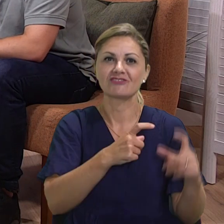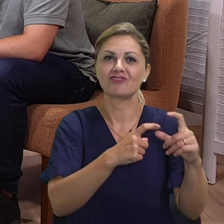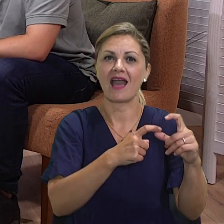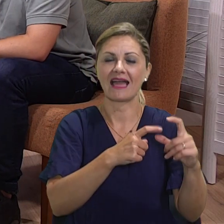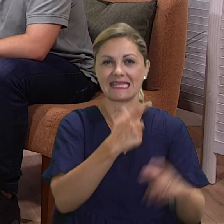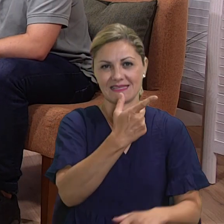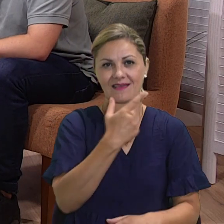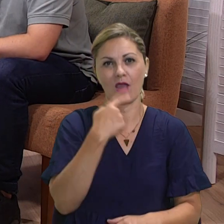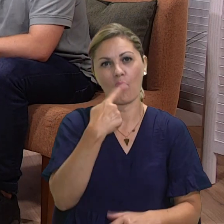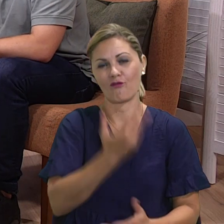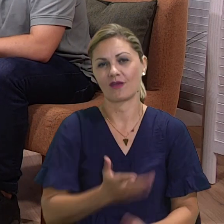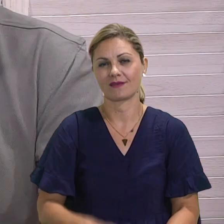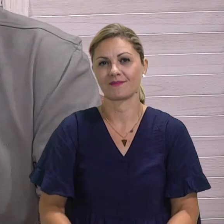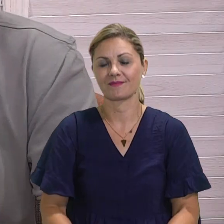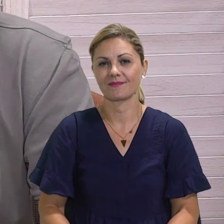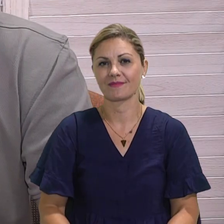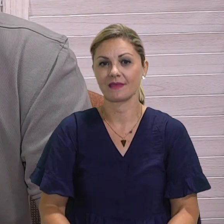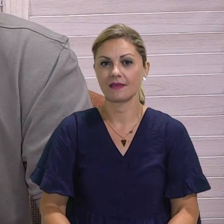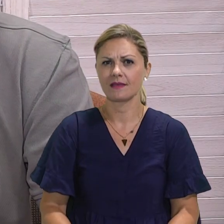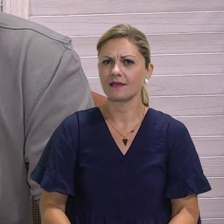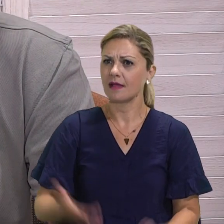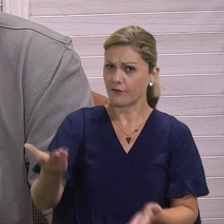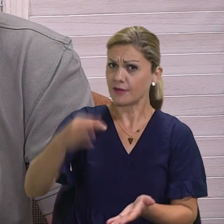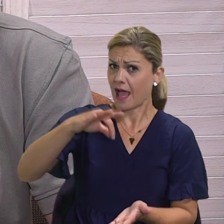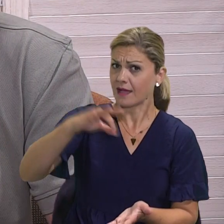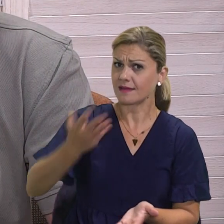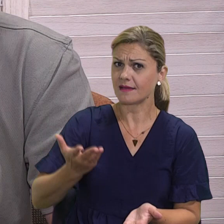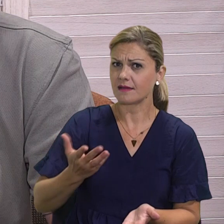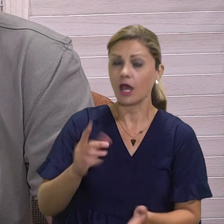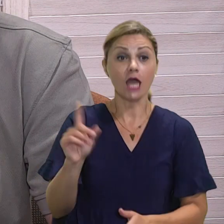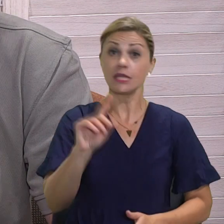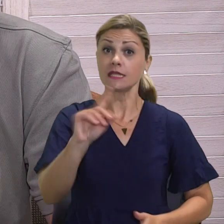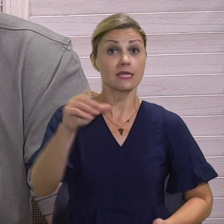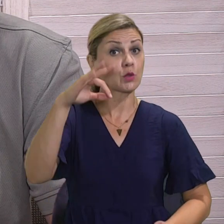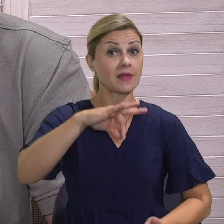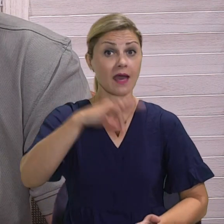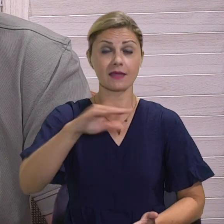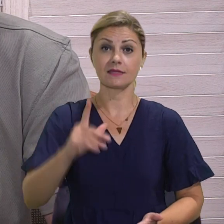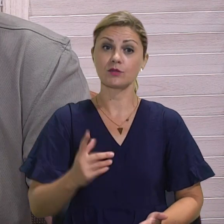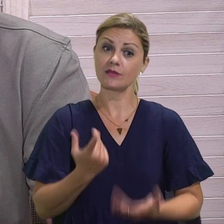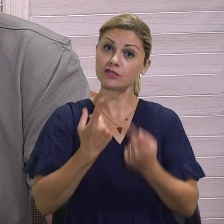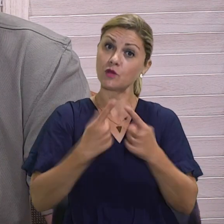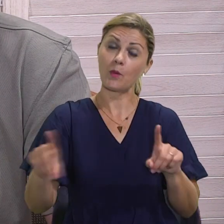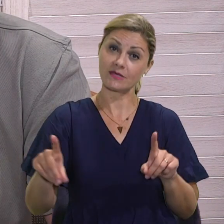Tako da su svi. A dobro, tu imate i jednu nagradu.